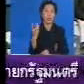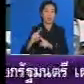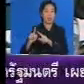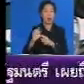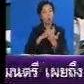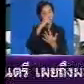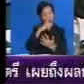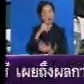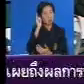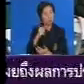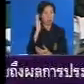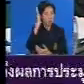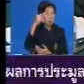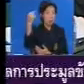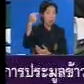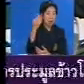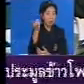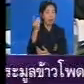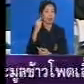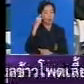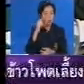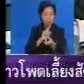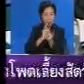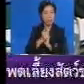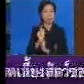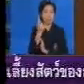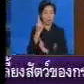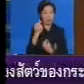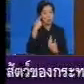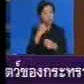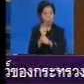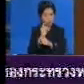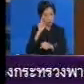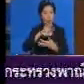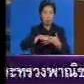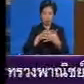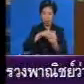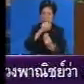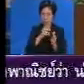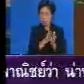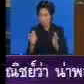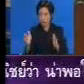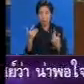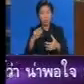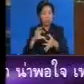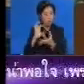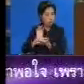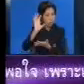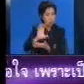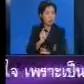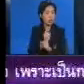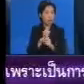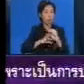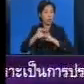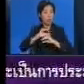โดยจะต้องมีการวางระบบการพัฒนาให้ในระยะยาวมากขึ้นครับและมีการประเมินว่าการลงทุนโครงสร้างพื้นฐานตามแผนปฏิบัติการไทย